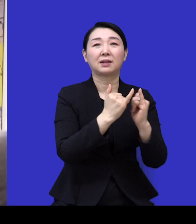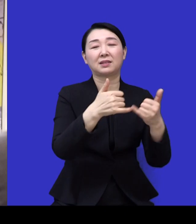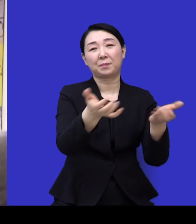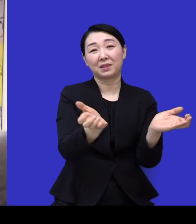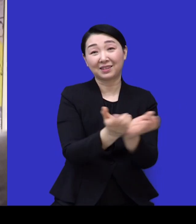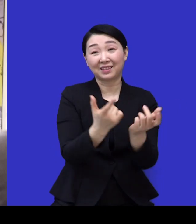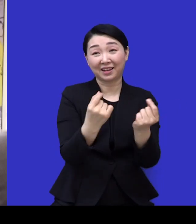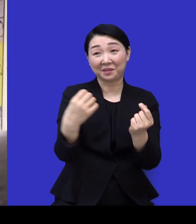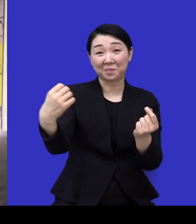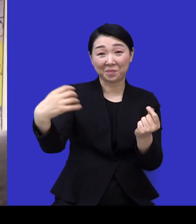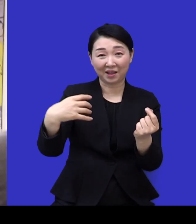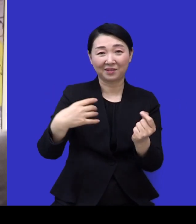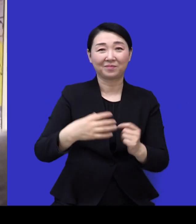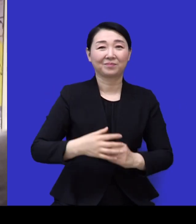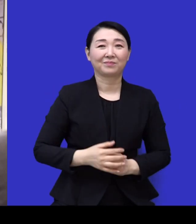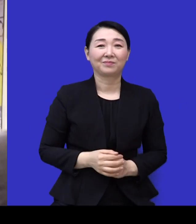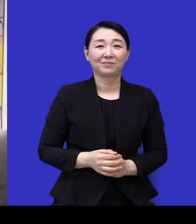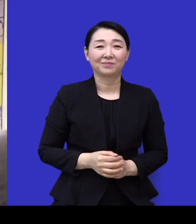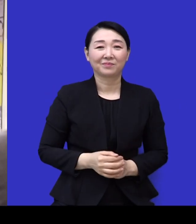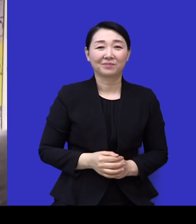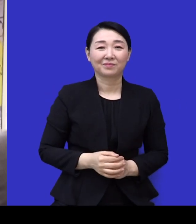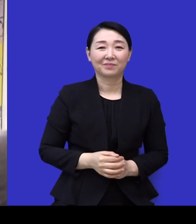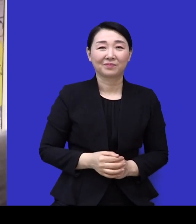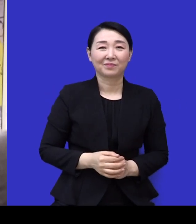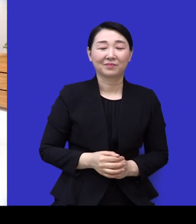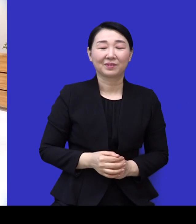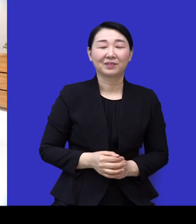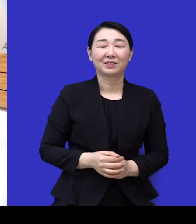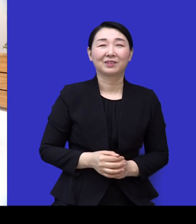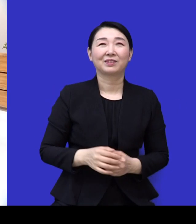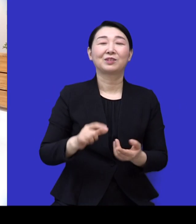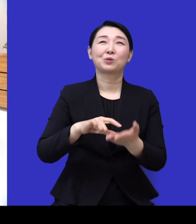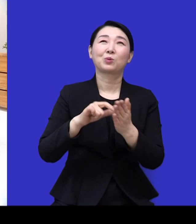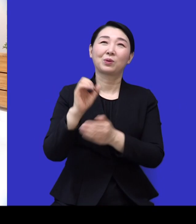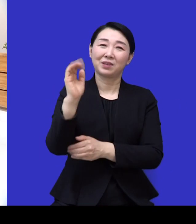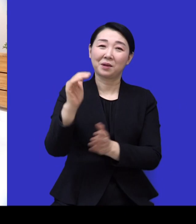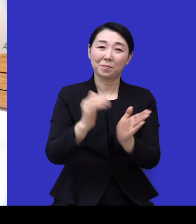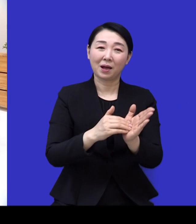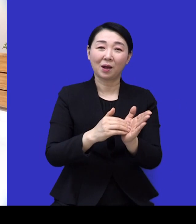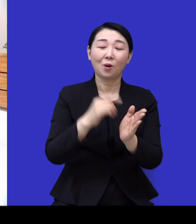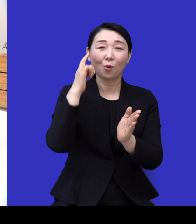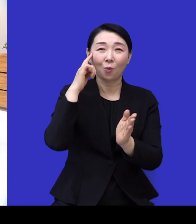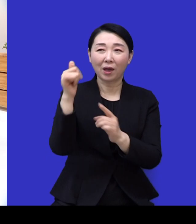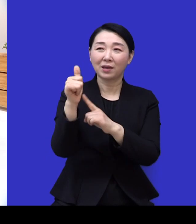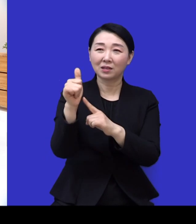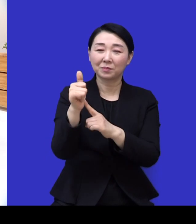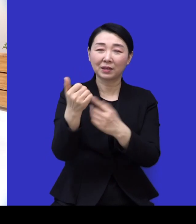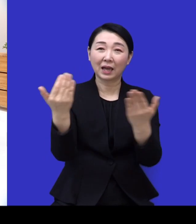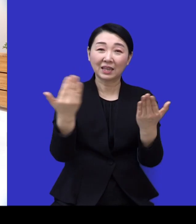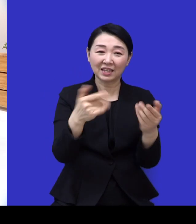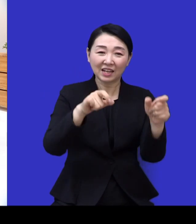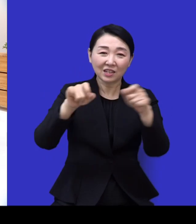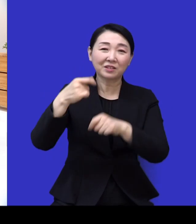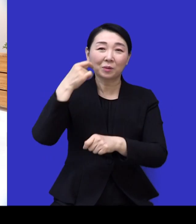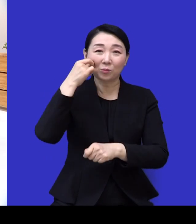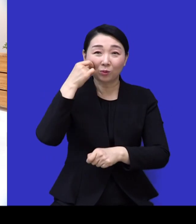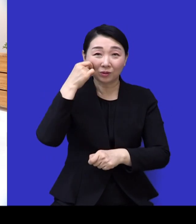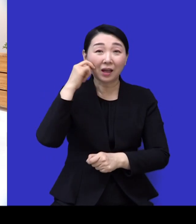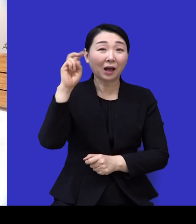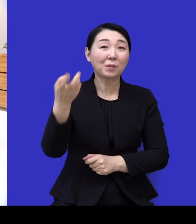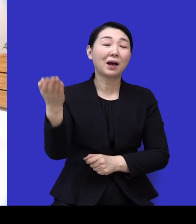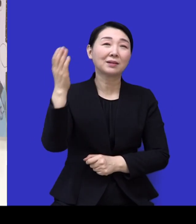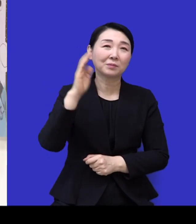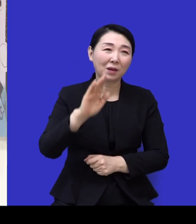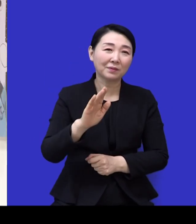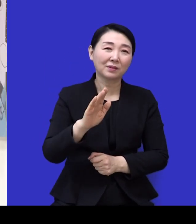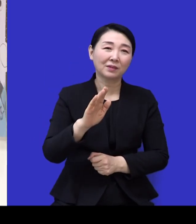단체인 것 같은데 회사인 예. 것 같은데 뭐 그 정도 일을 얘기를 많이 하셨다 예, 예. 하더라고요. 그분이 일을 더 이렇게 연장시켜 주시진 못했겠지만 예. 하여튼 여러